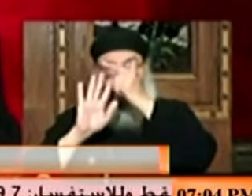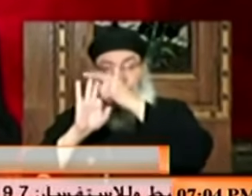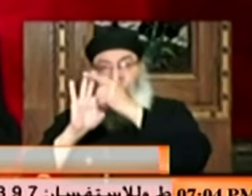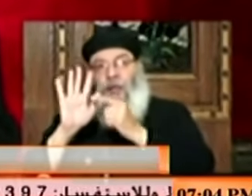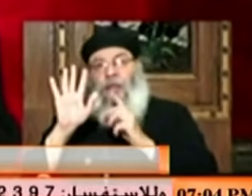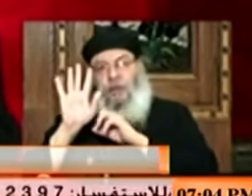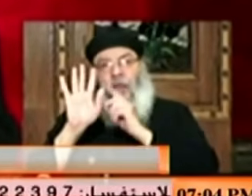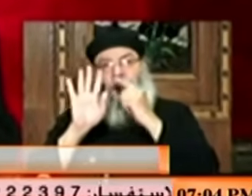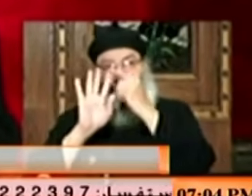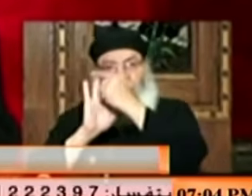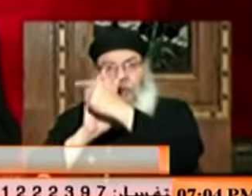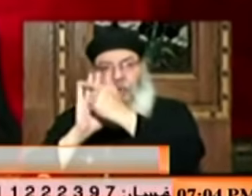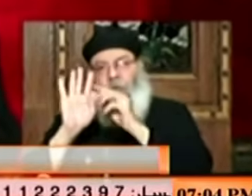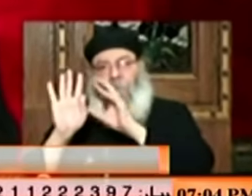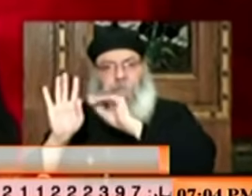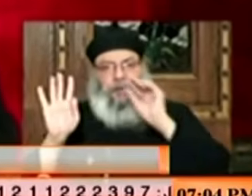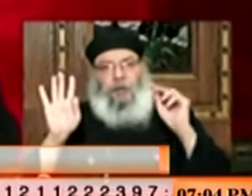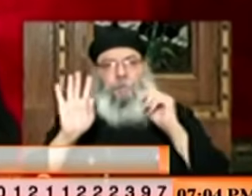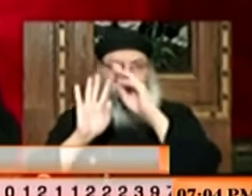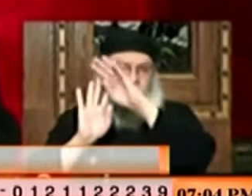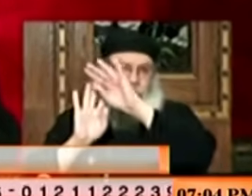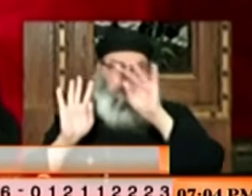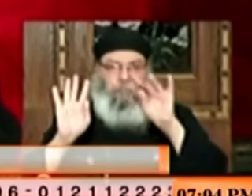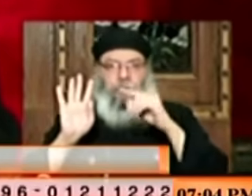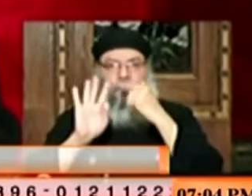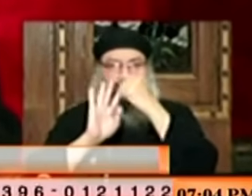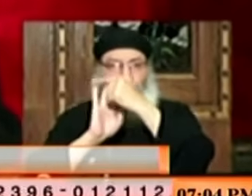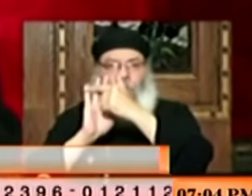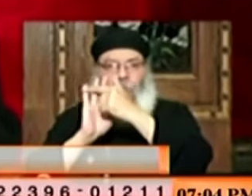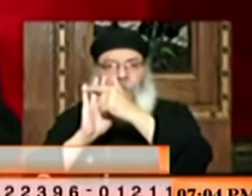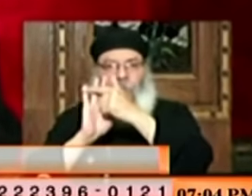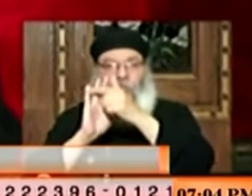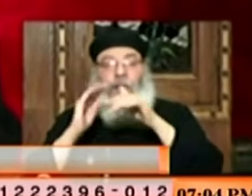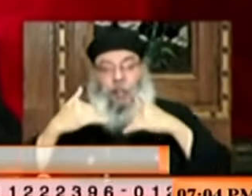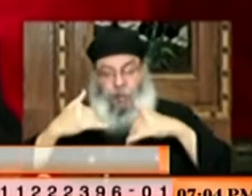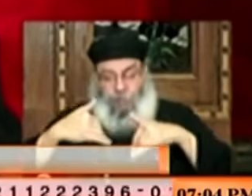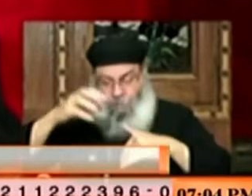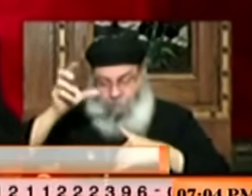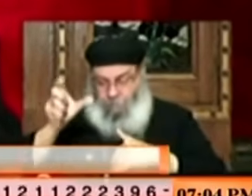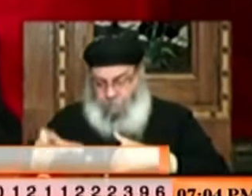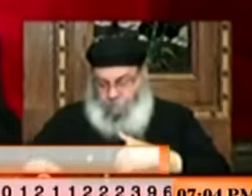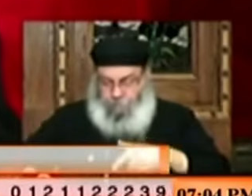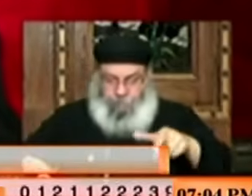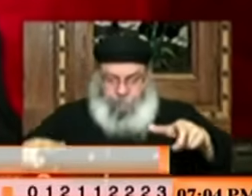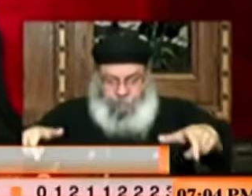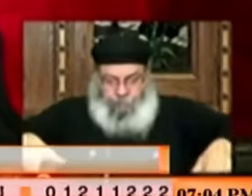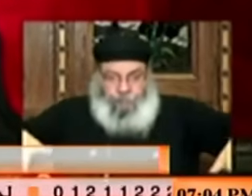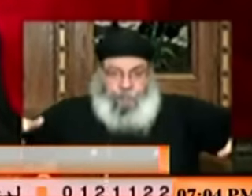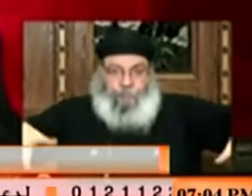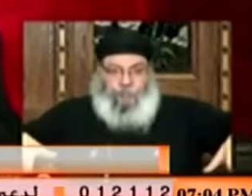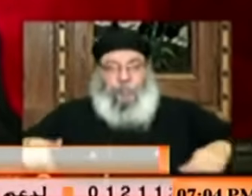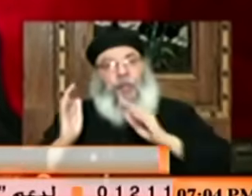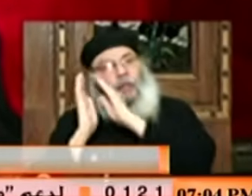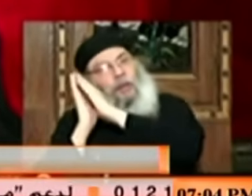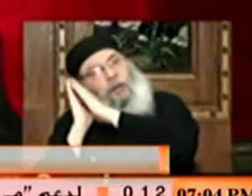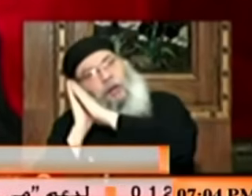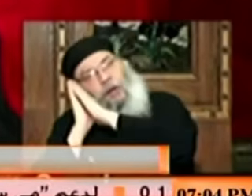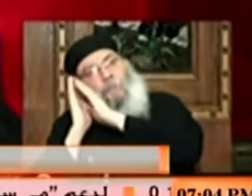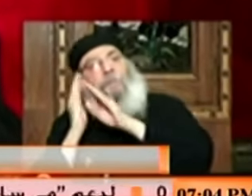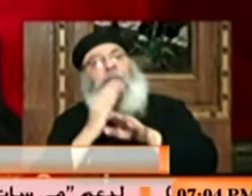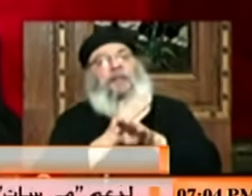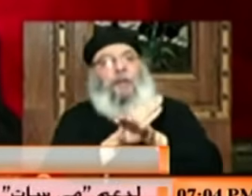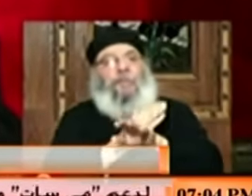اصابع اليد كده دي الاروقه اللي هي الارصفه اللي ينام عليها